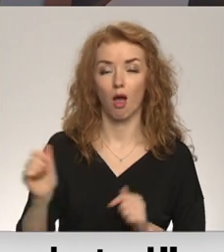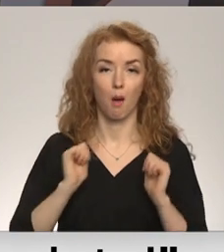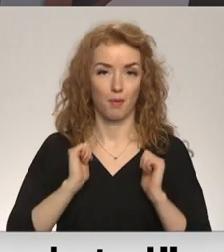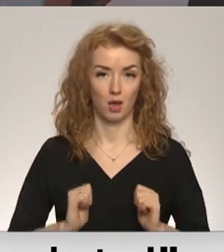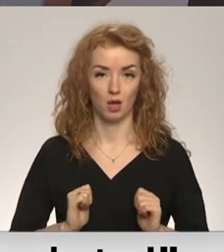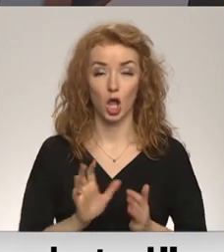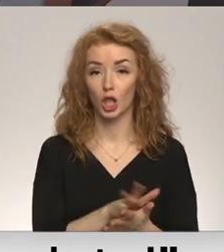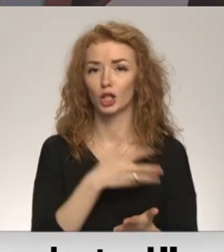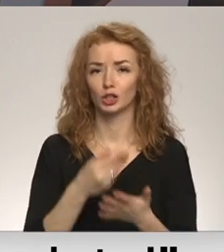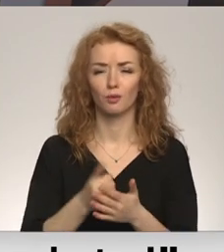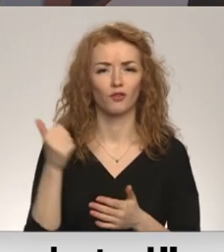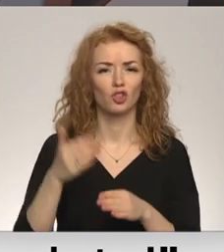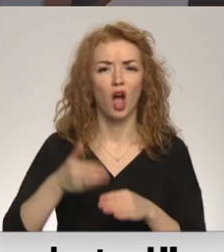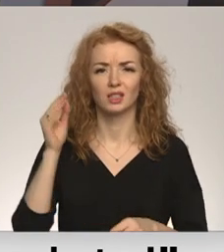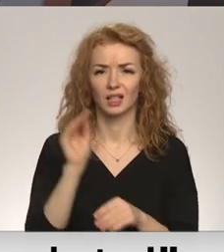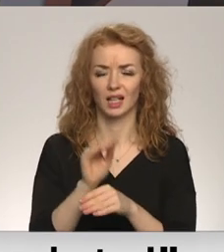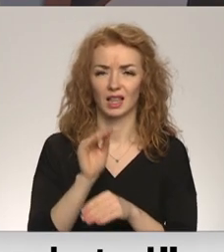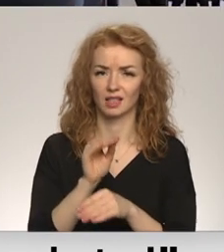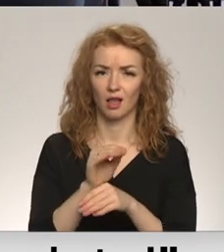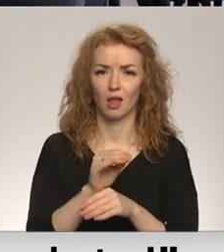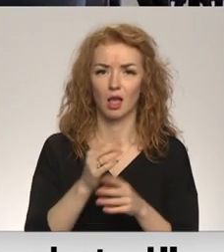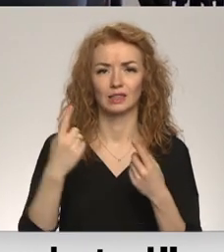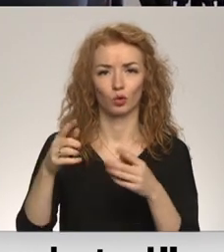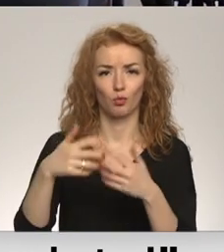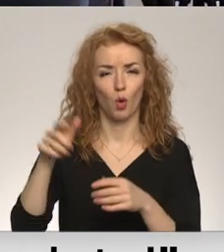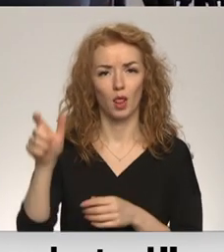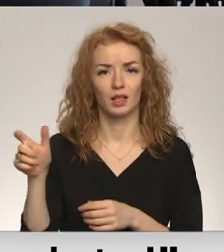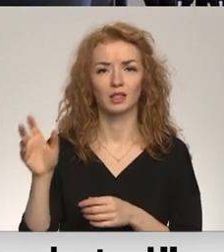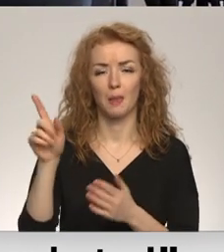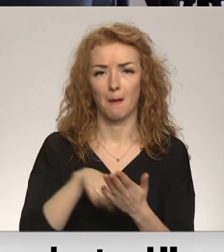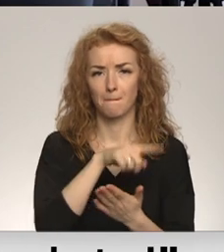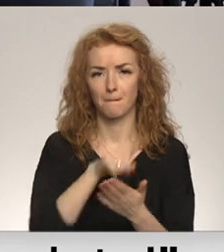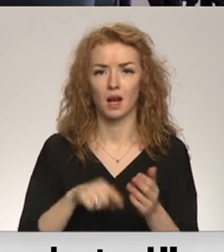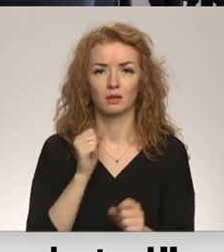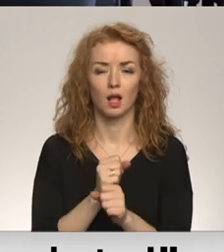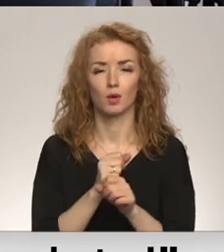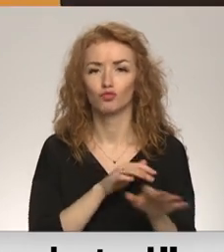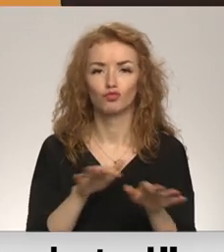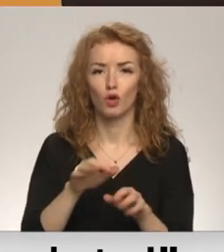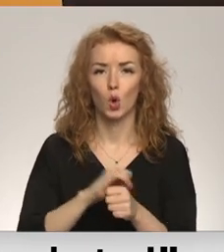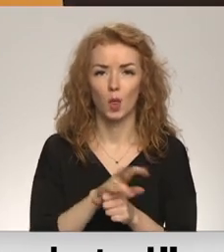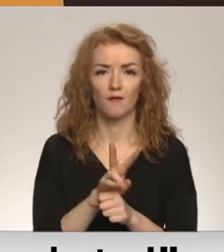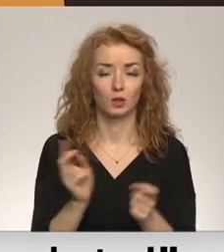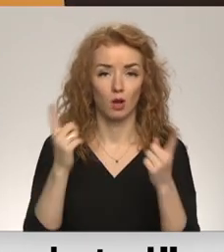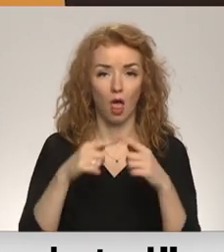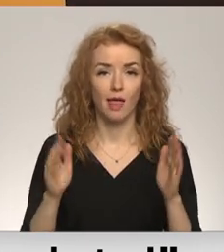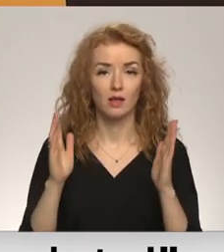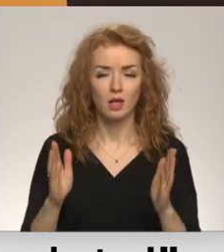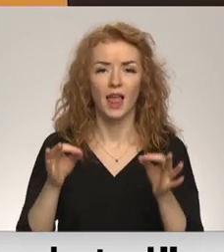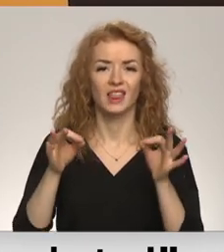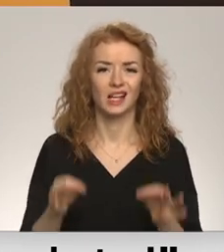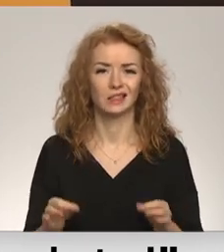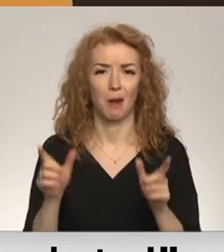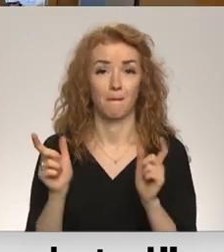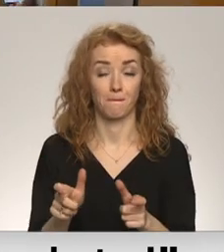šim, Gobzems asi kritizēja koalīcijas politiķus par viņaprāt nepreizu un dārgu COVID-19 pārvaldību un tiesību apspiešanu,